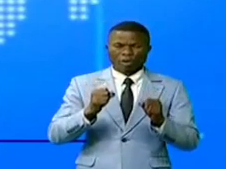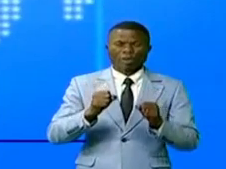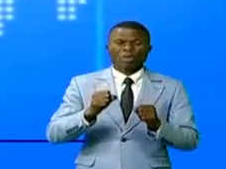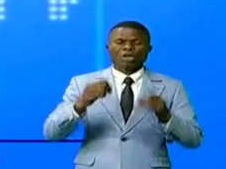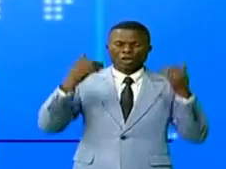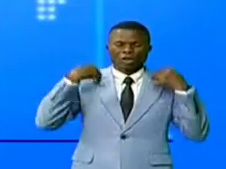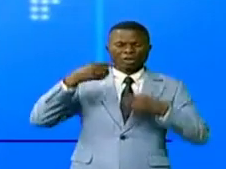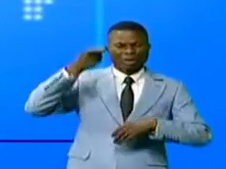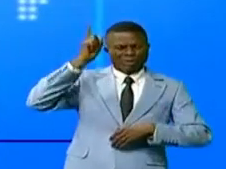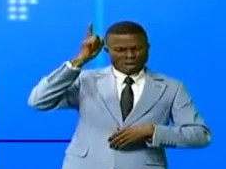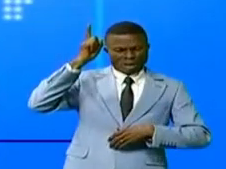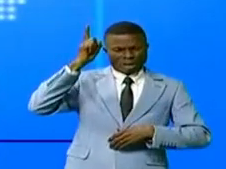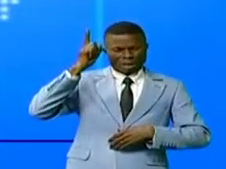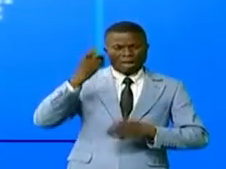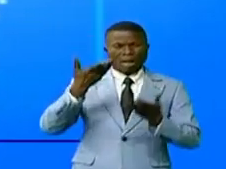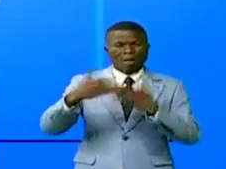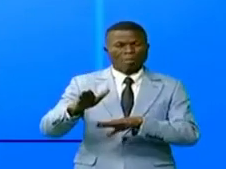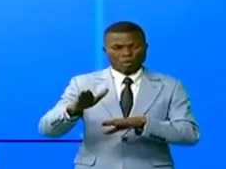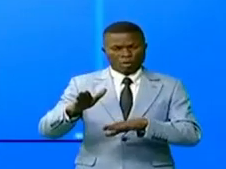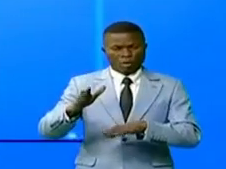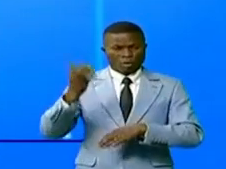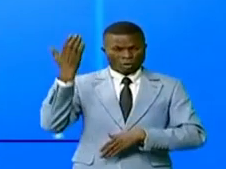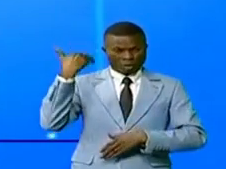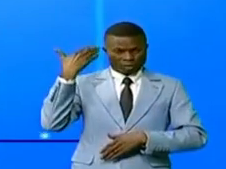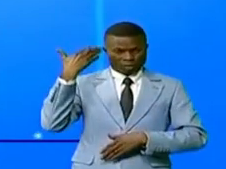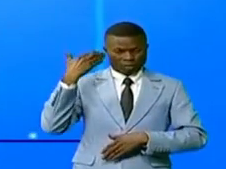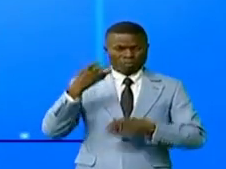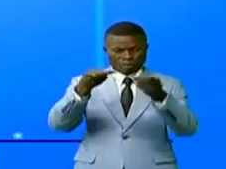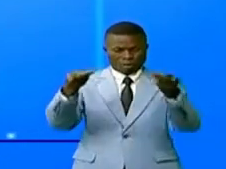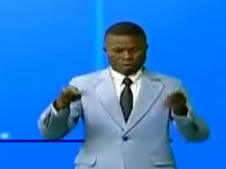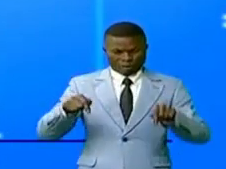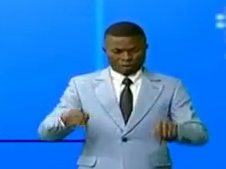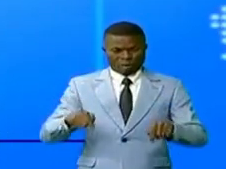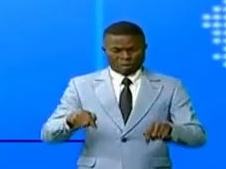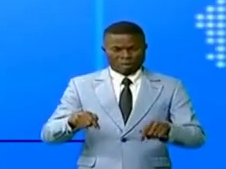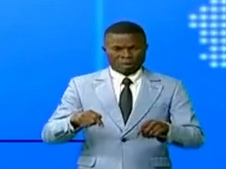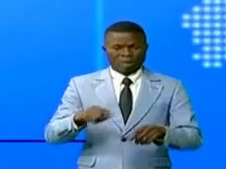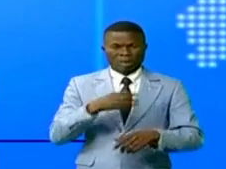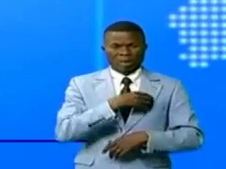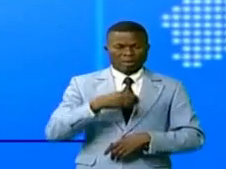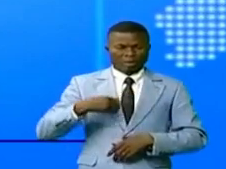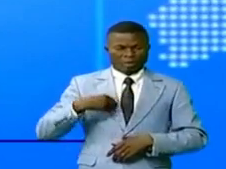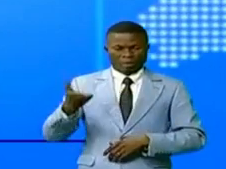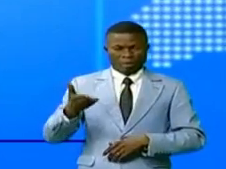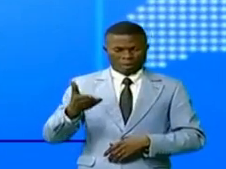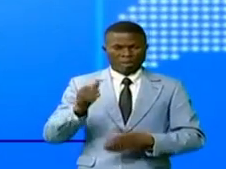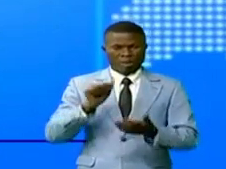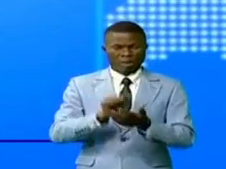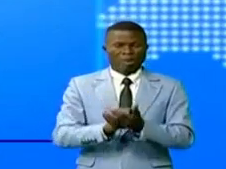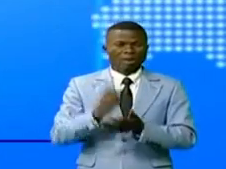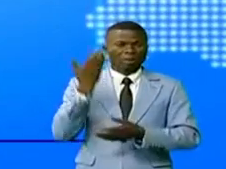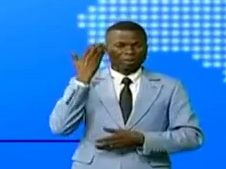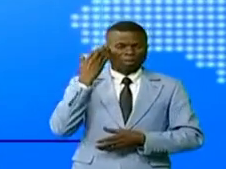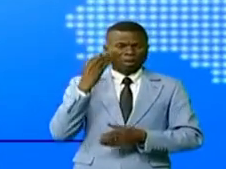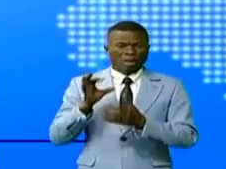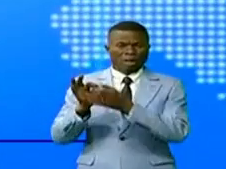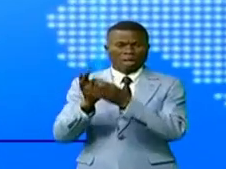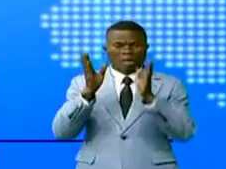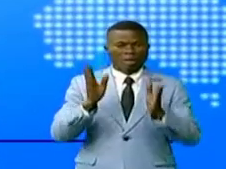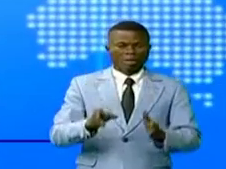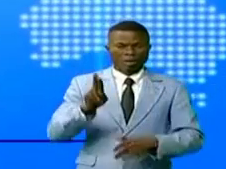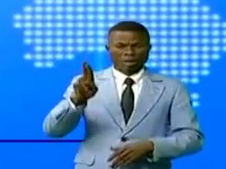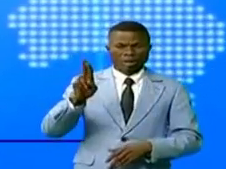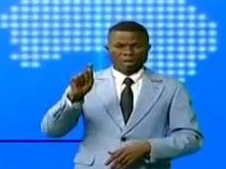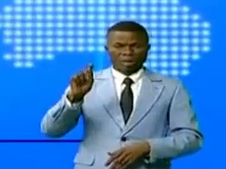ses grands animateurs à l'Esplanade, Maman Angibi. Il s'agit du coordinateur de la